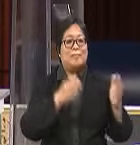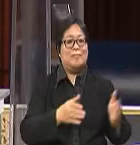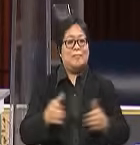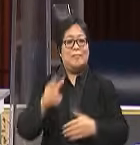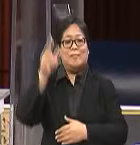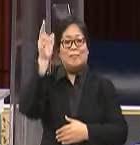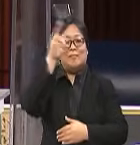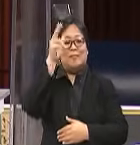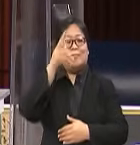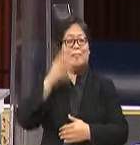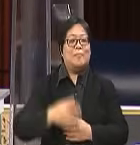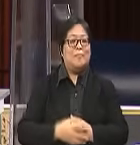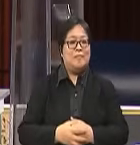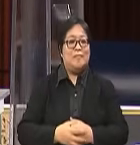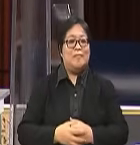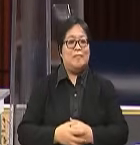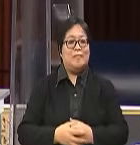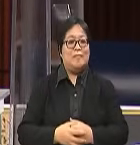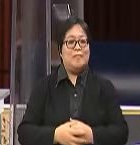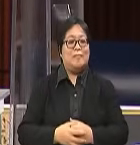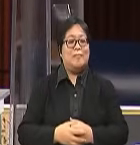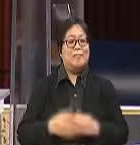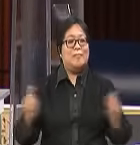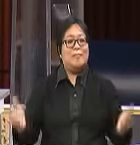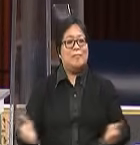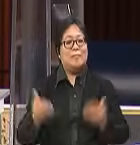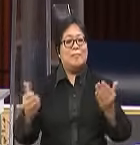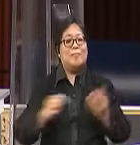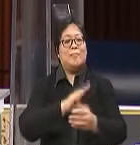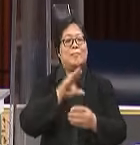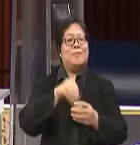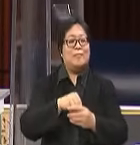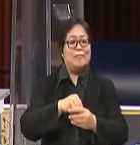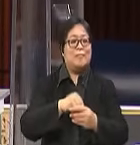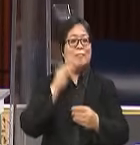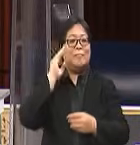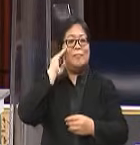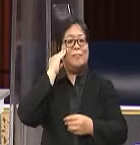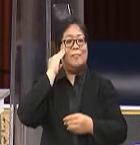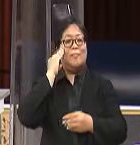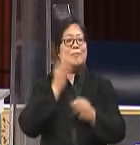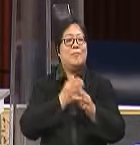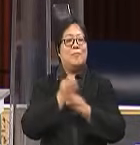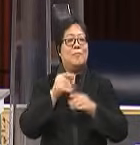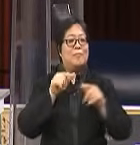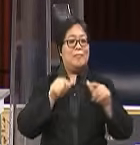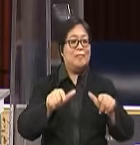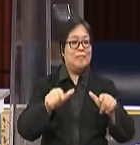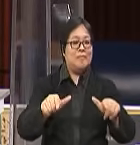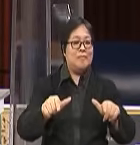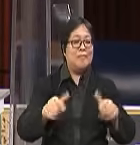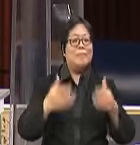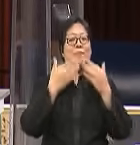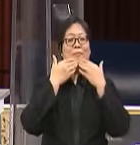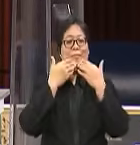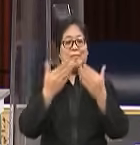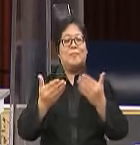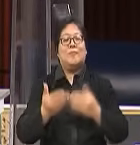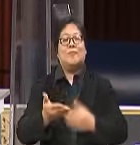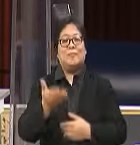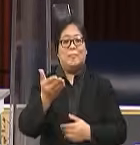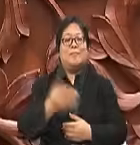kerajaan untuk menggalakkan penglibatan Bumiputera dalam industri perkayuan yang Terima kasih